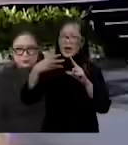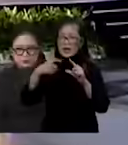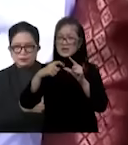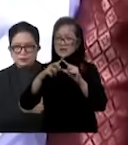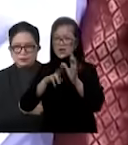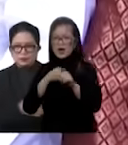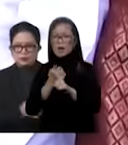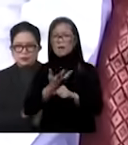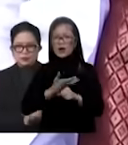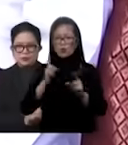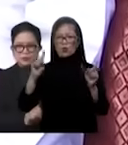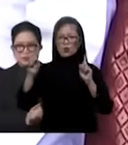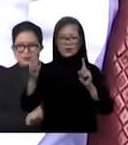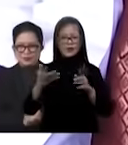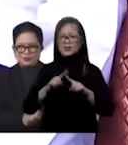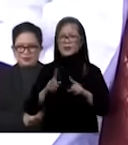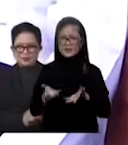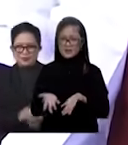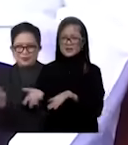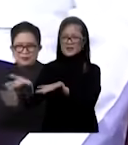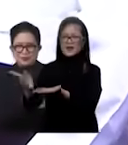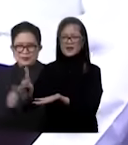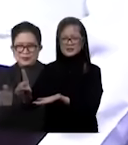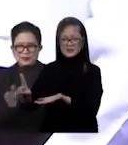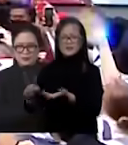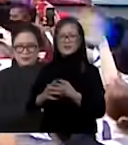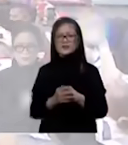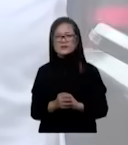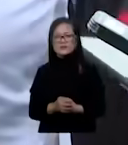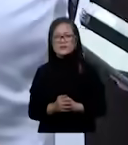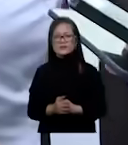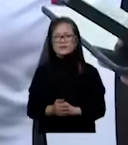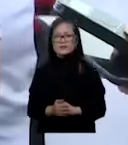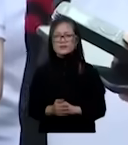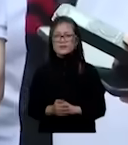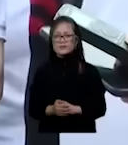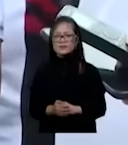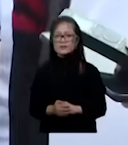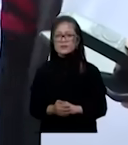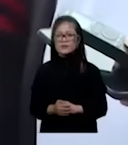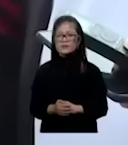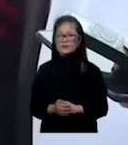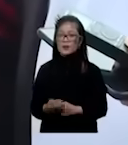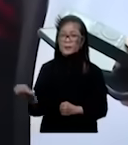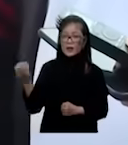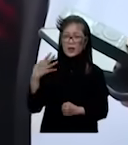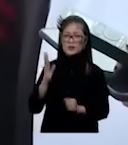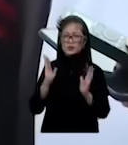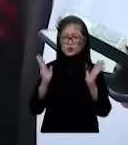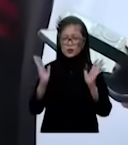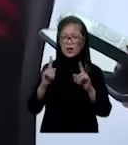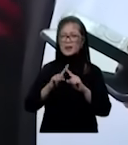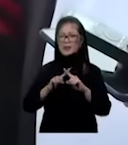menyerahkan sepenuhnya pilihan karir politik pada putra bungsunya. Sudah ngomong ke saya, tapi saya